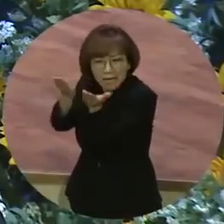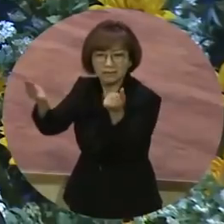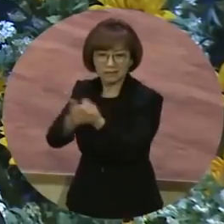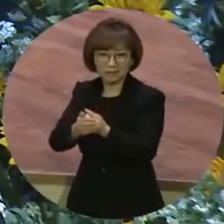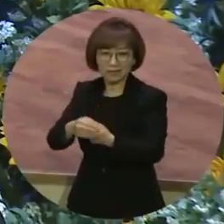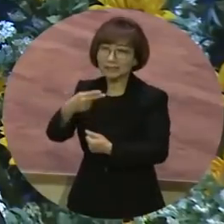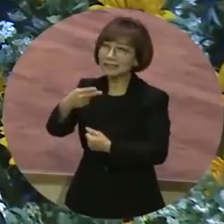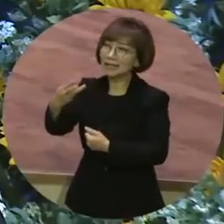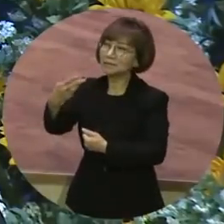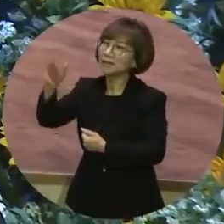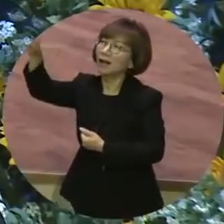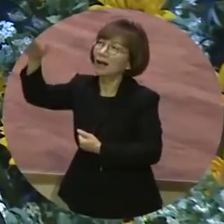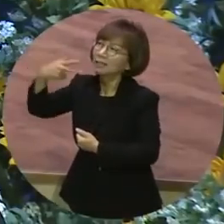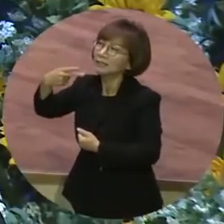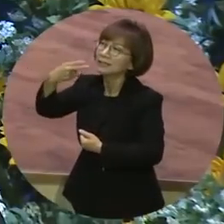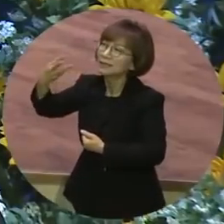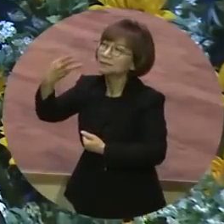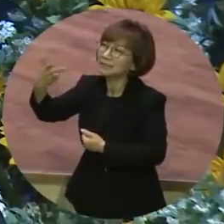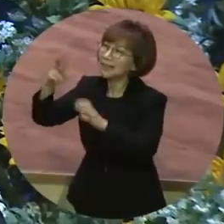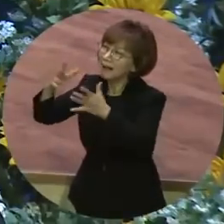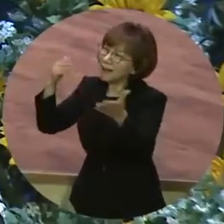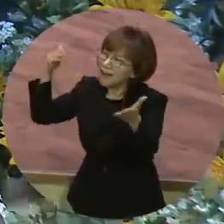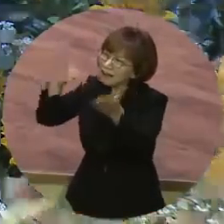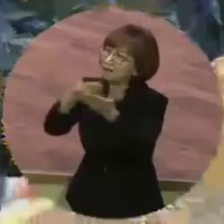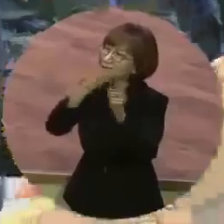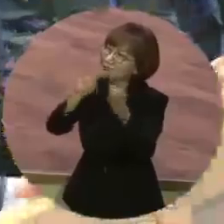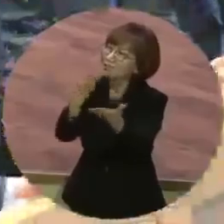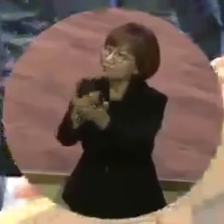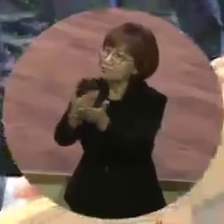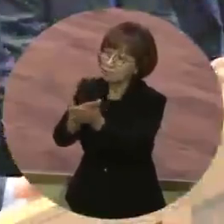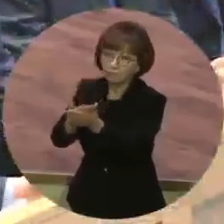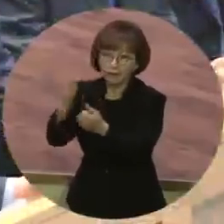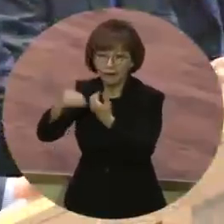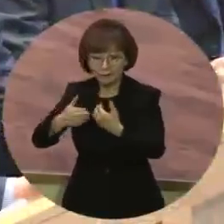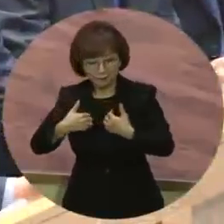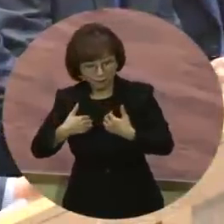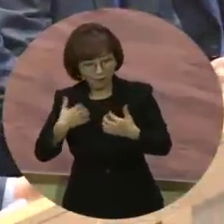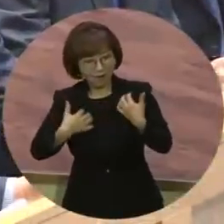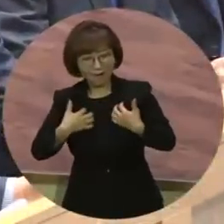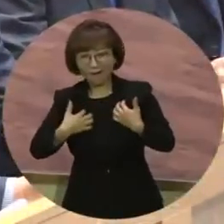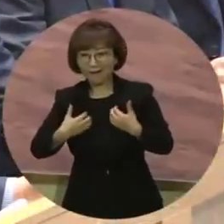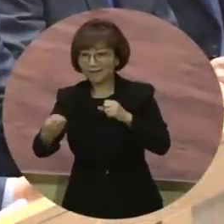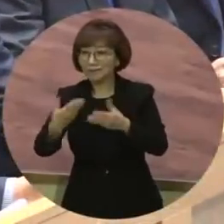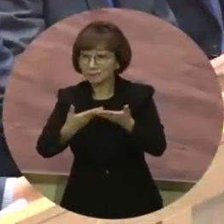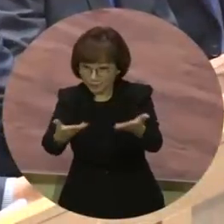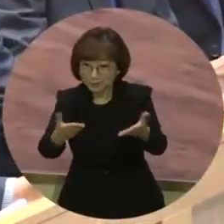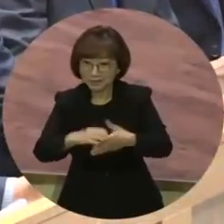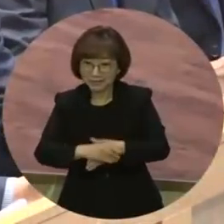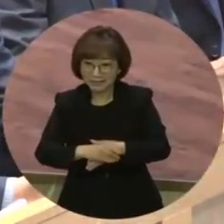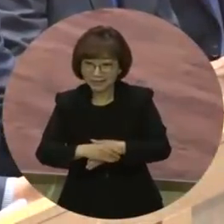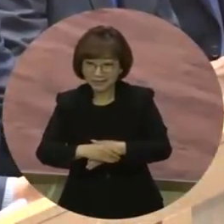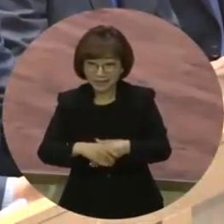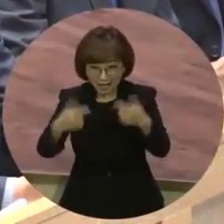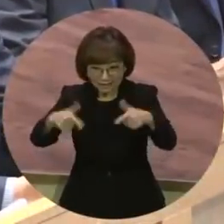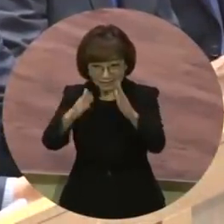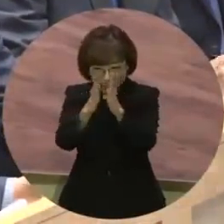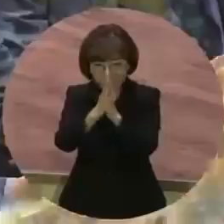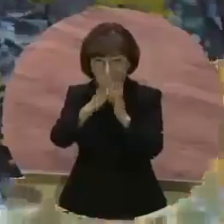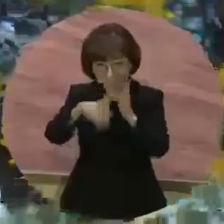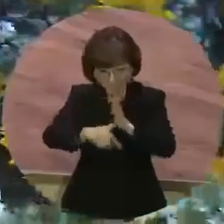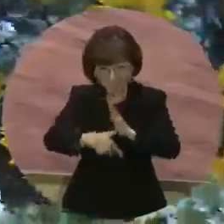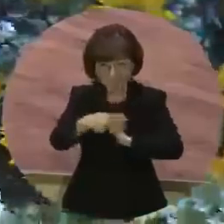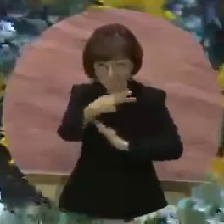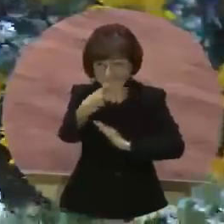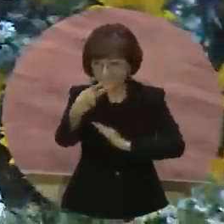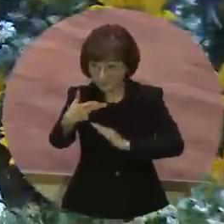하나님이 들으시고 구하지 않은 것도 주신다고. 그래 237 나라가 담겨져 있어요. 이런 기도 속에. 자,